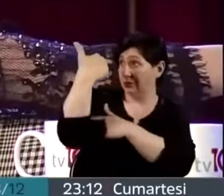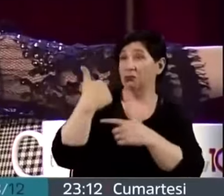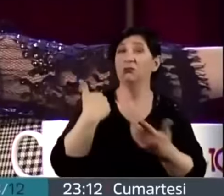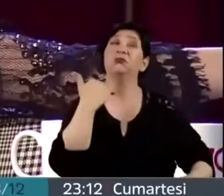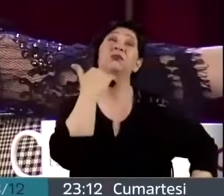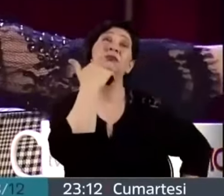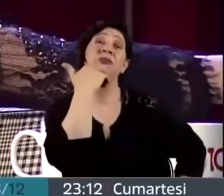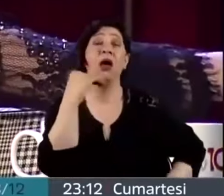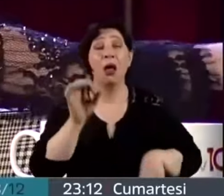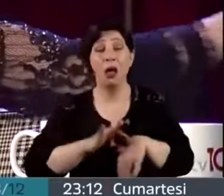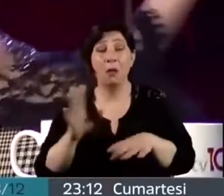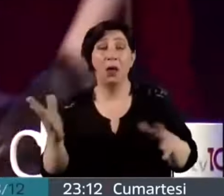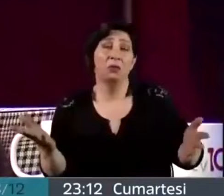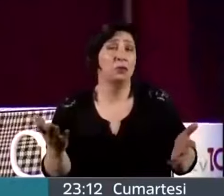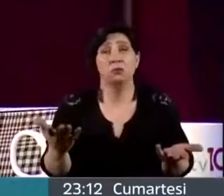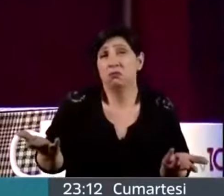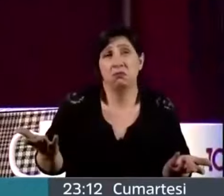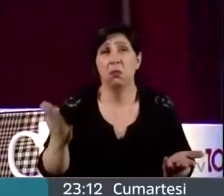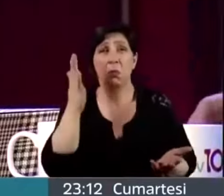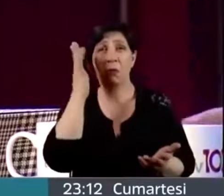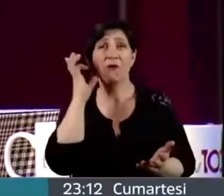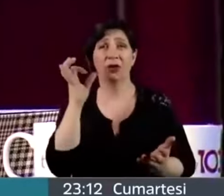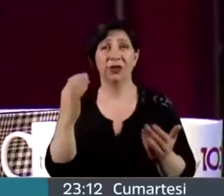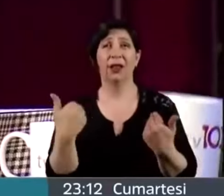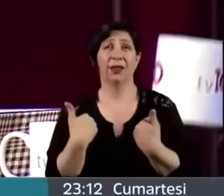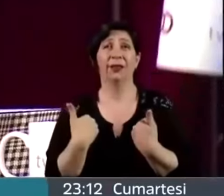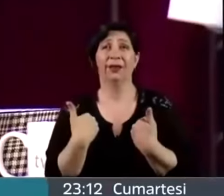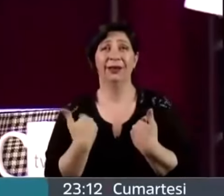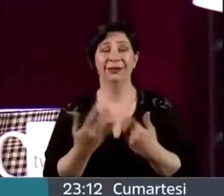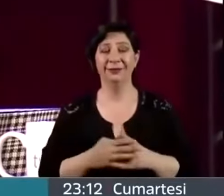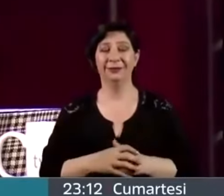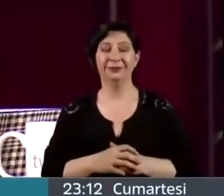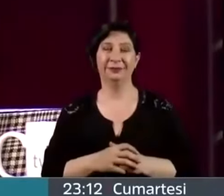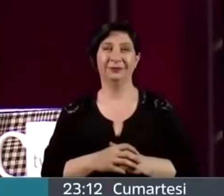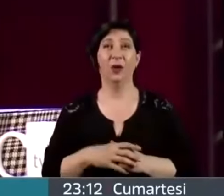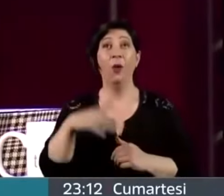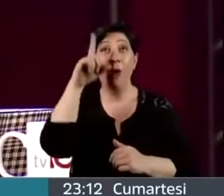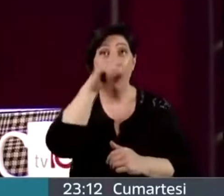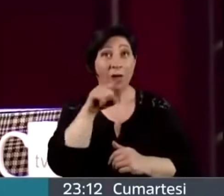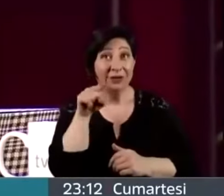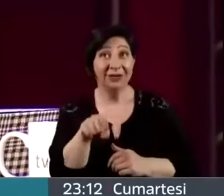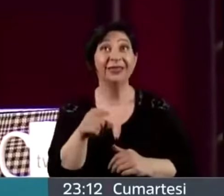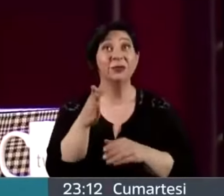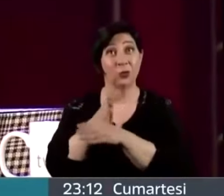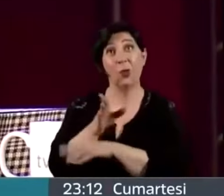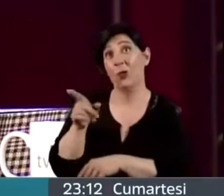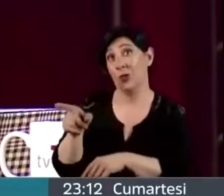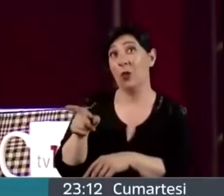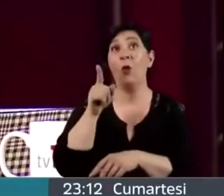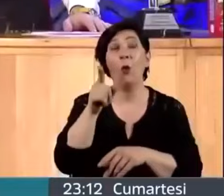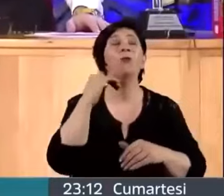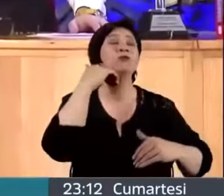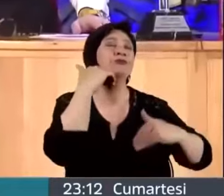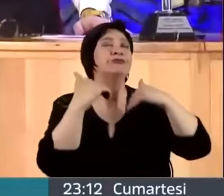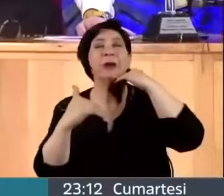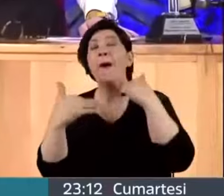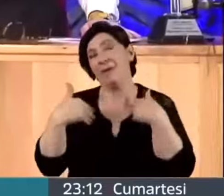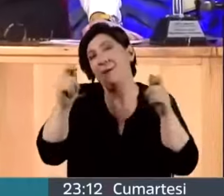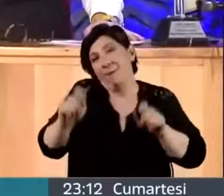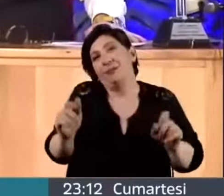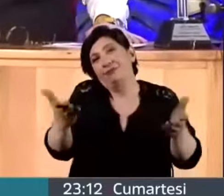pozu yaparım. Hemen? Hemen. Direkt yani profesyonel deformasyon gibi bir şey. Ha. Ondan dolayı evet doğru. O pozlar bende